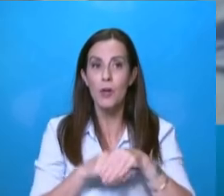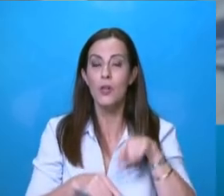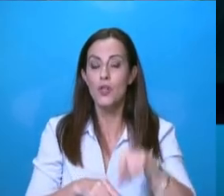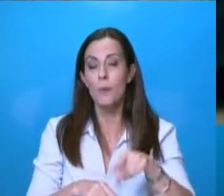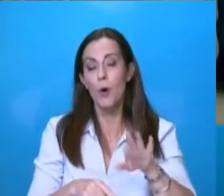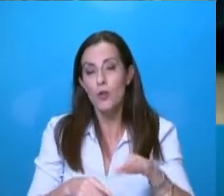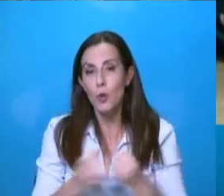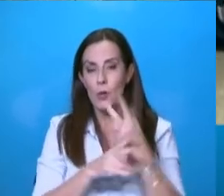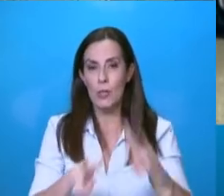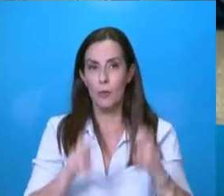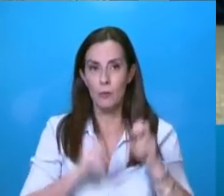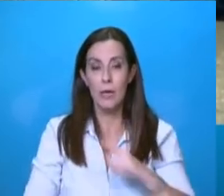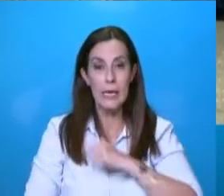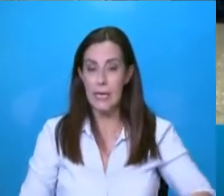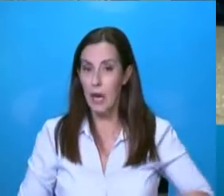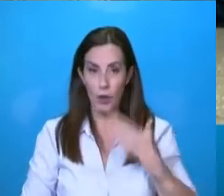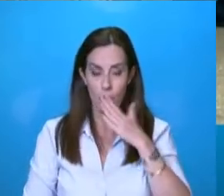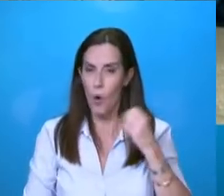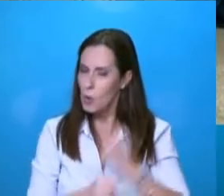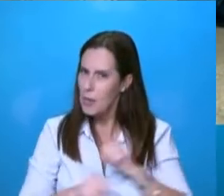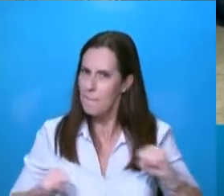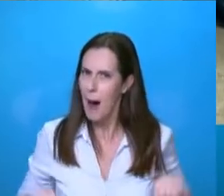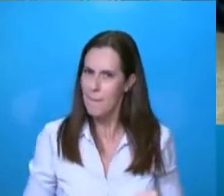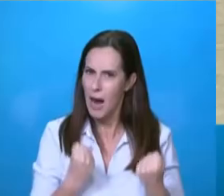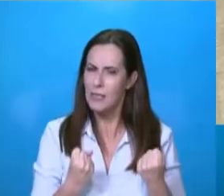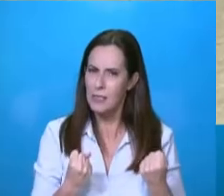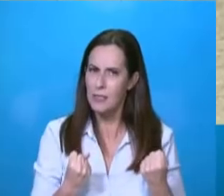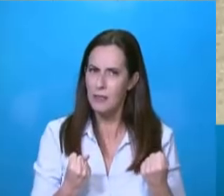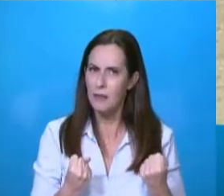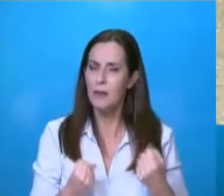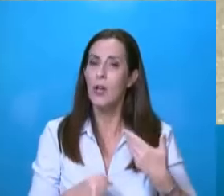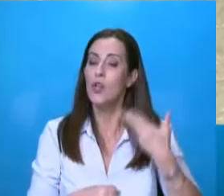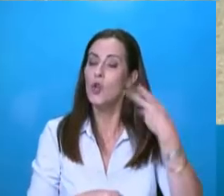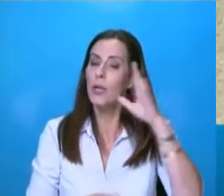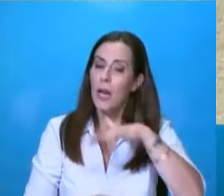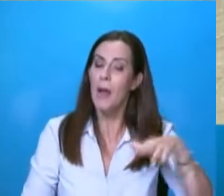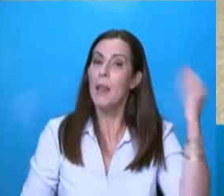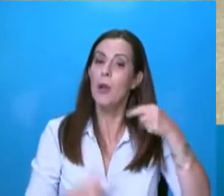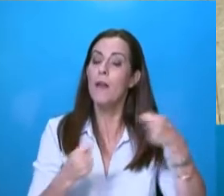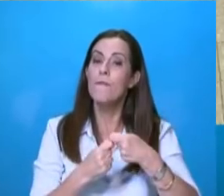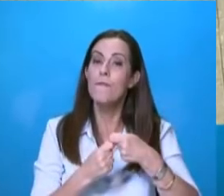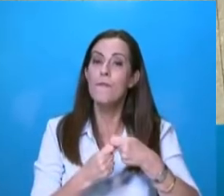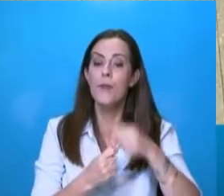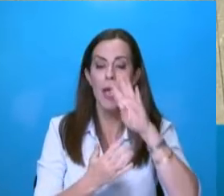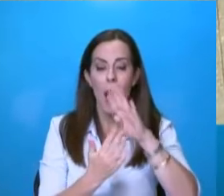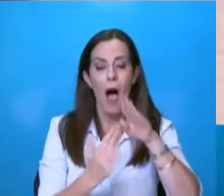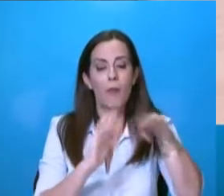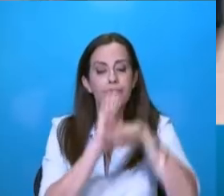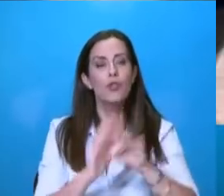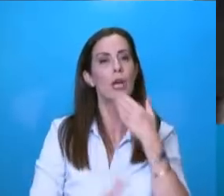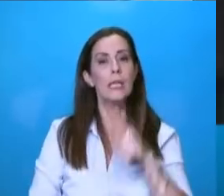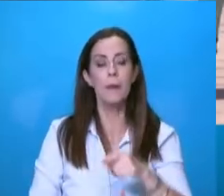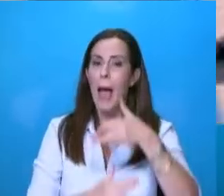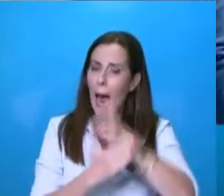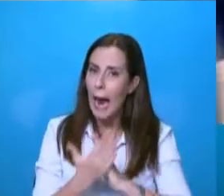opportunity is made. עיריית ירושלים עושה מאמצים להעביר כמה שיותר תלמידים ללמוד לפי התוכנית הישראלית, חלק